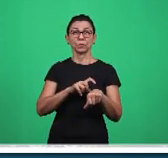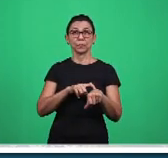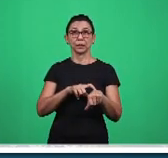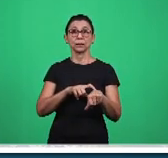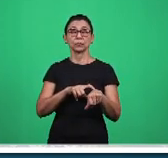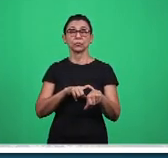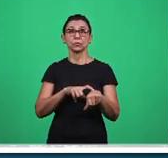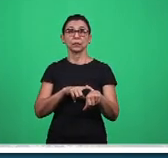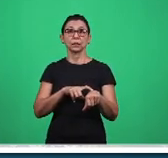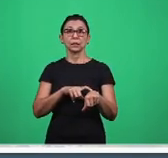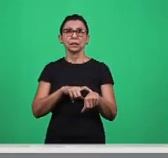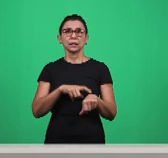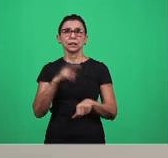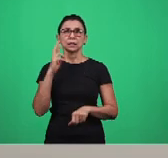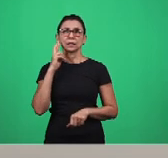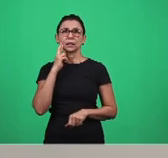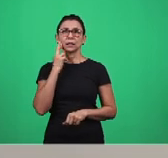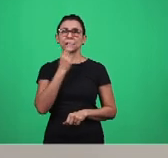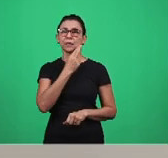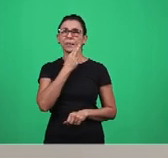joli et